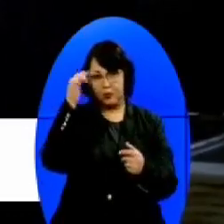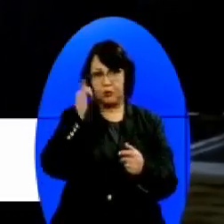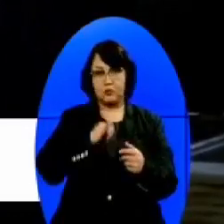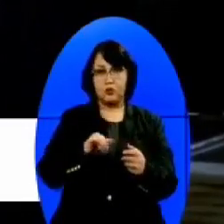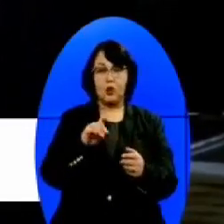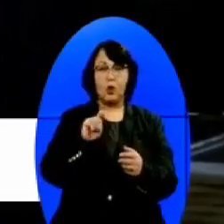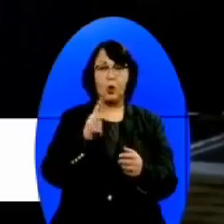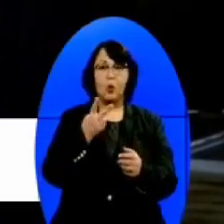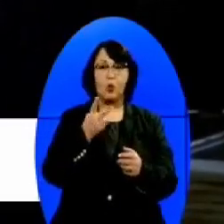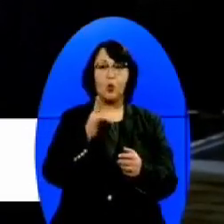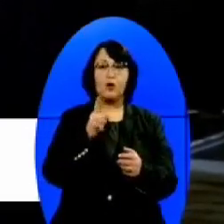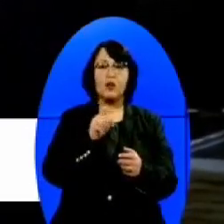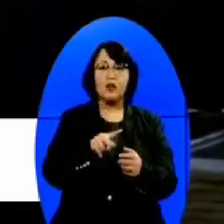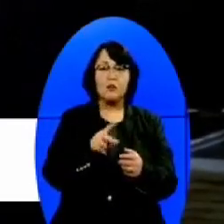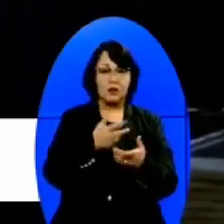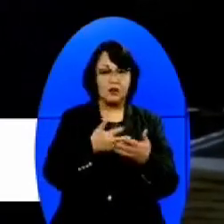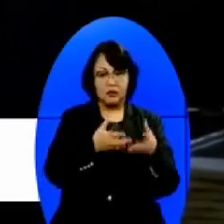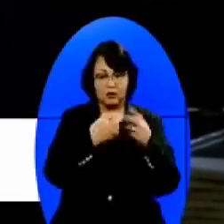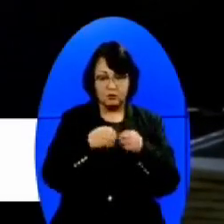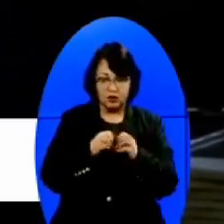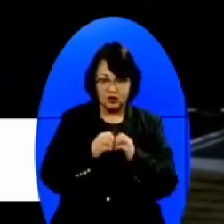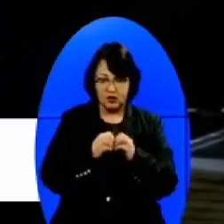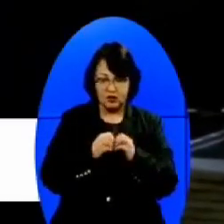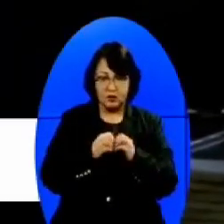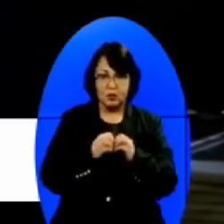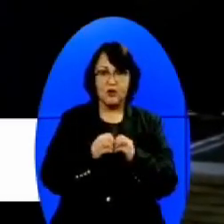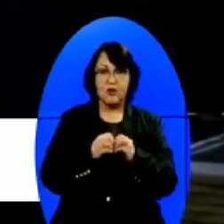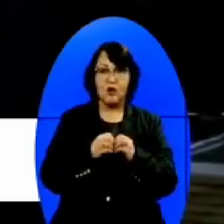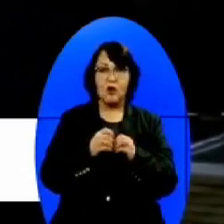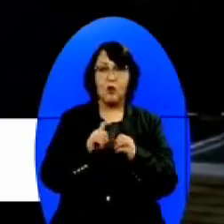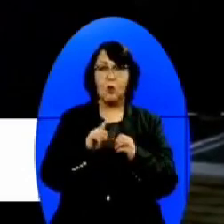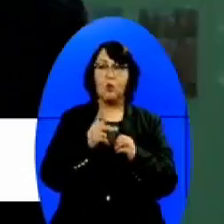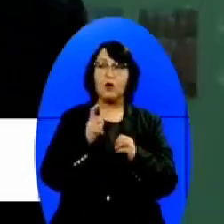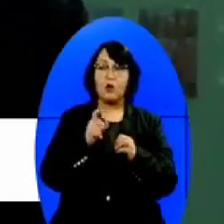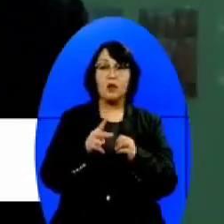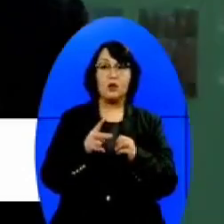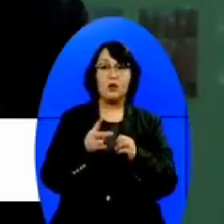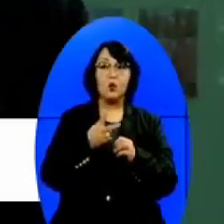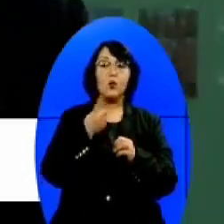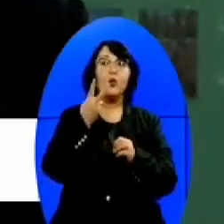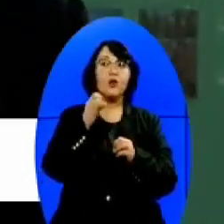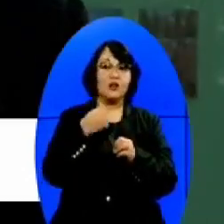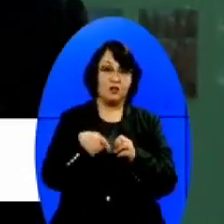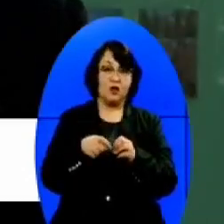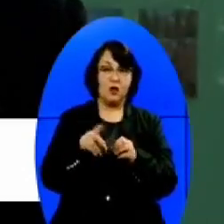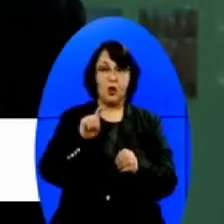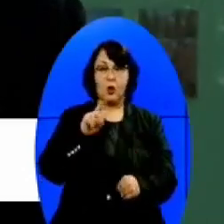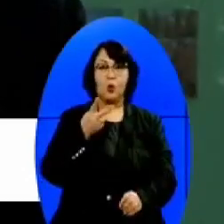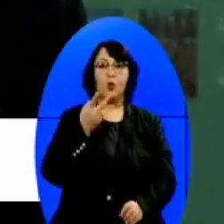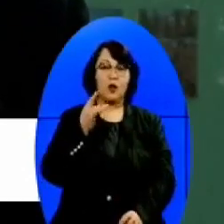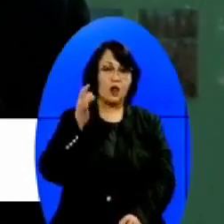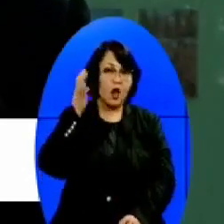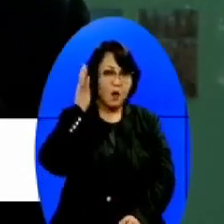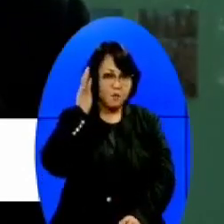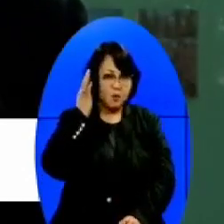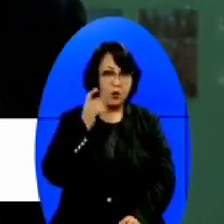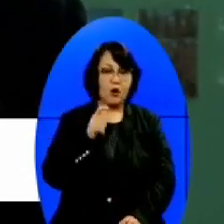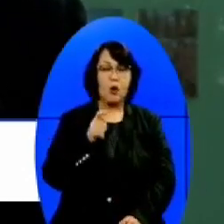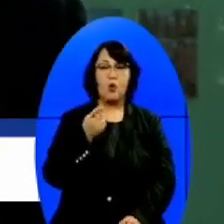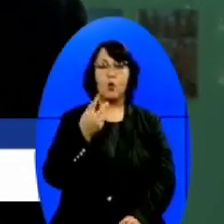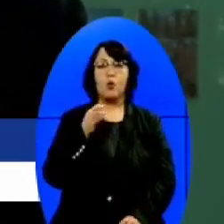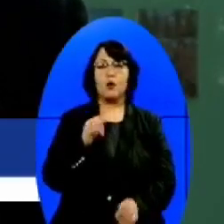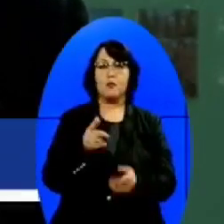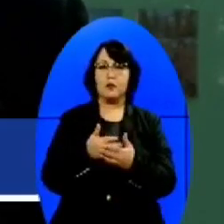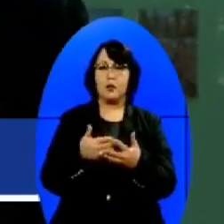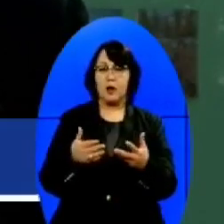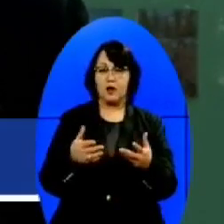хөрлийг булсруулж хийсэн анхны одоо томоохон бүлэг хүмүүсийн нэг гэж ойлгож бол. Хоёр хөрл аймаг, мөн хөрл эдлэл, замун бас нэг